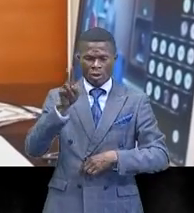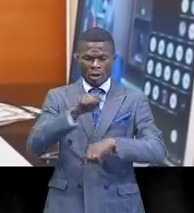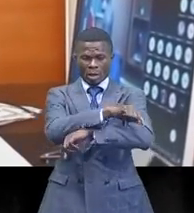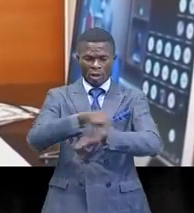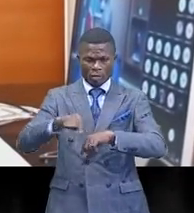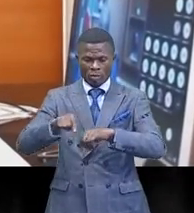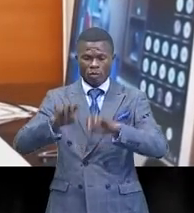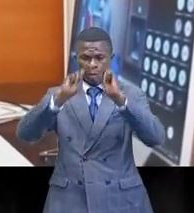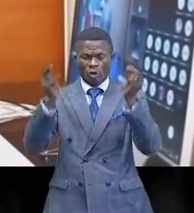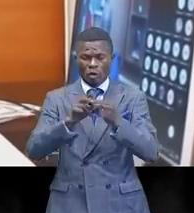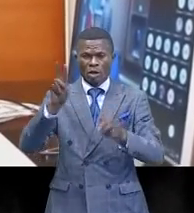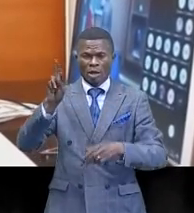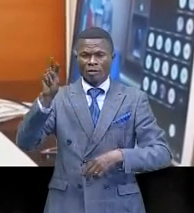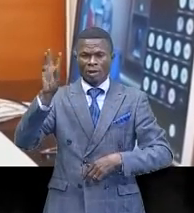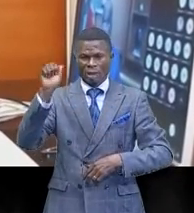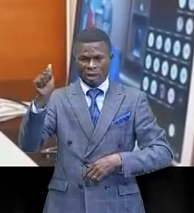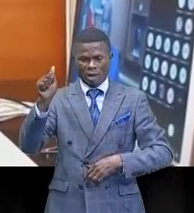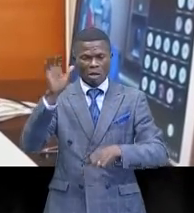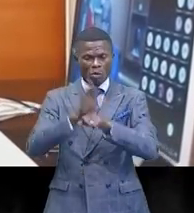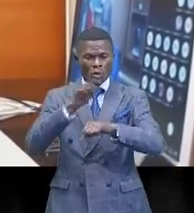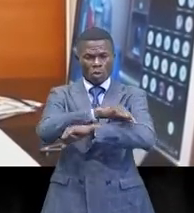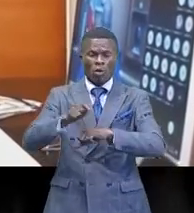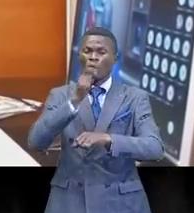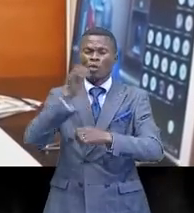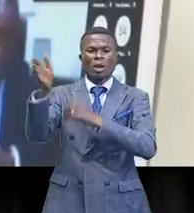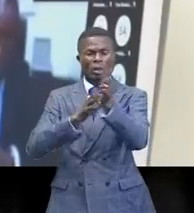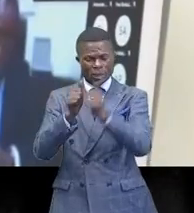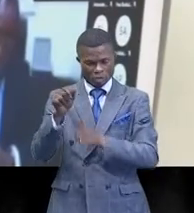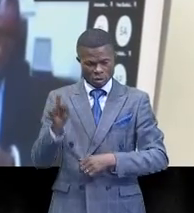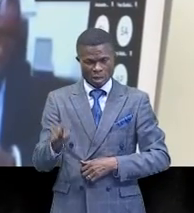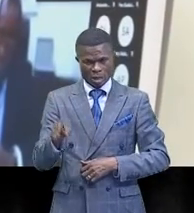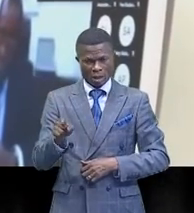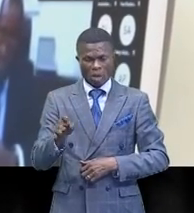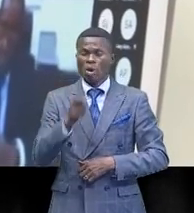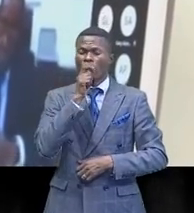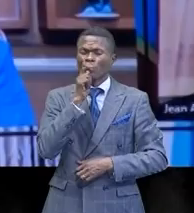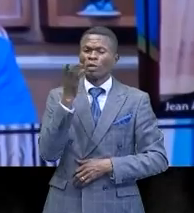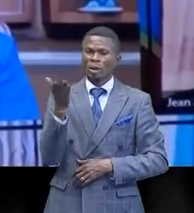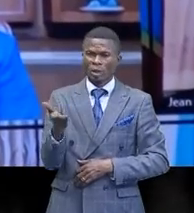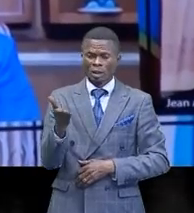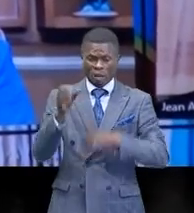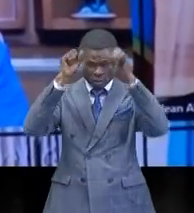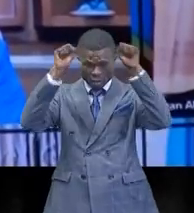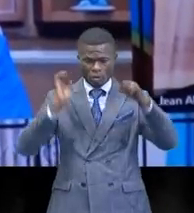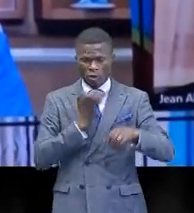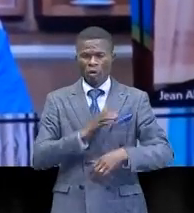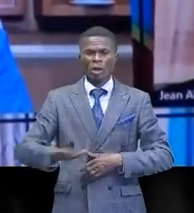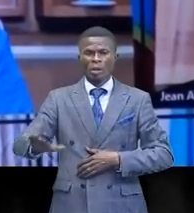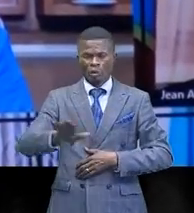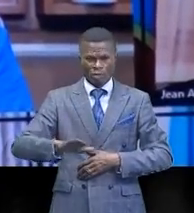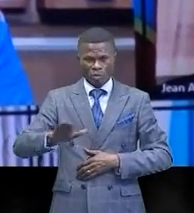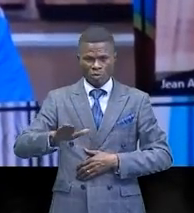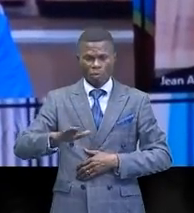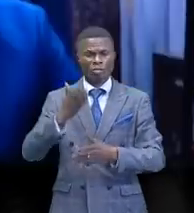siège de la régie de voies aériennes. Plusieurs bureaux ont été totalement endommagés par le feu. Le président de la République